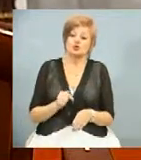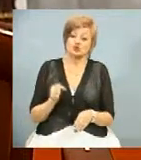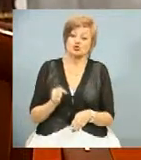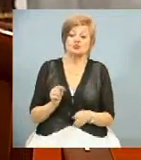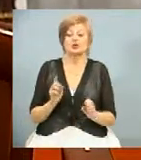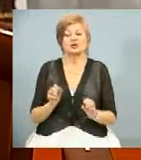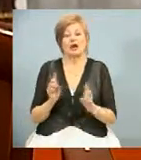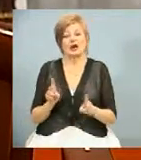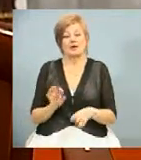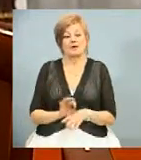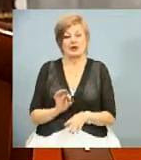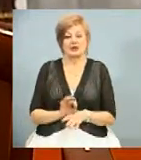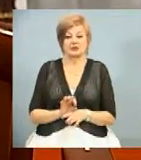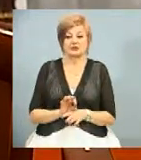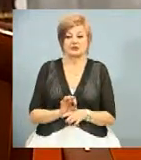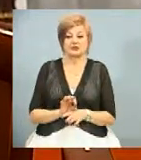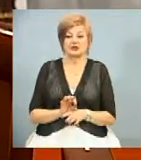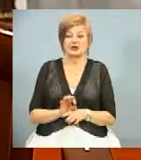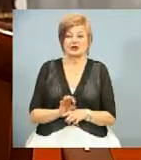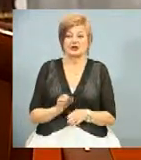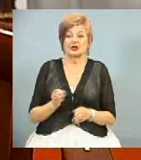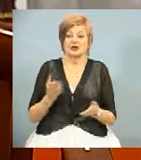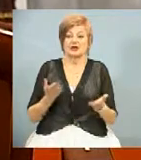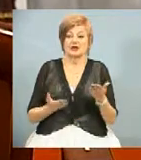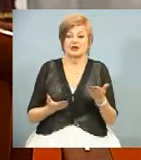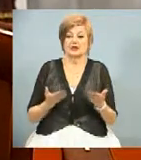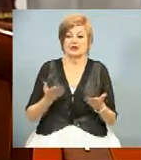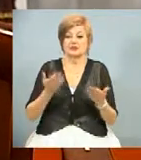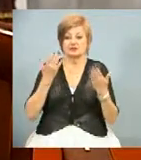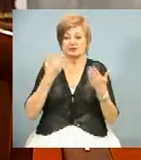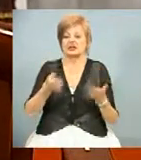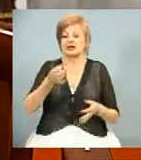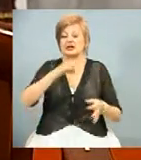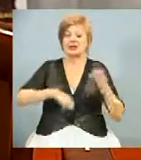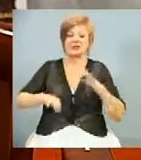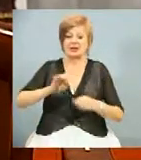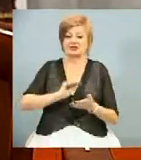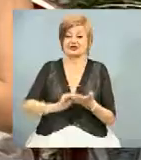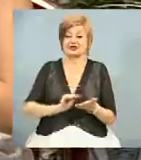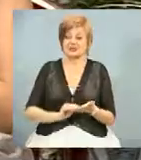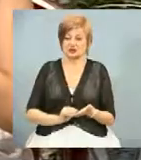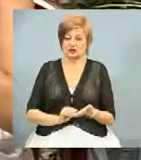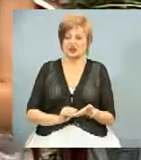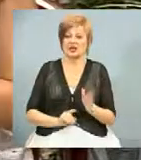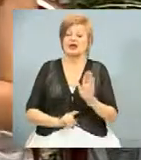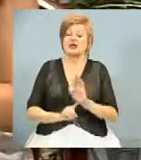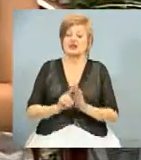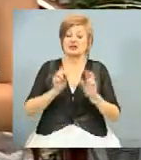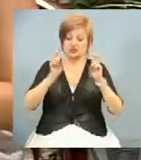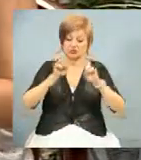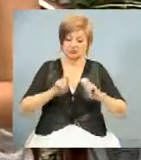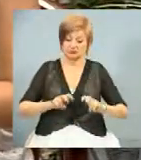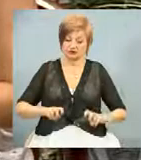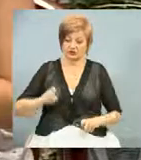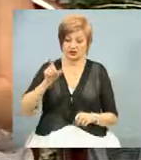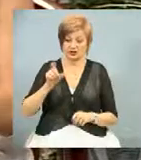болить. А коли він знає, випише таблетки. Так, він спочатку огляне людину,